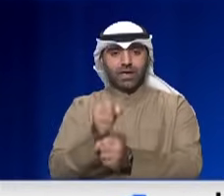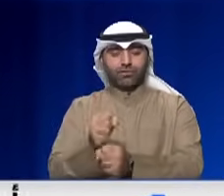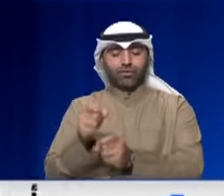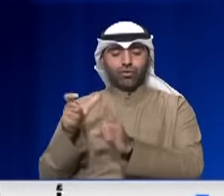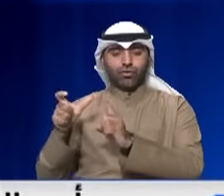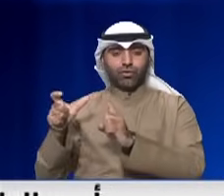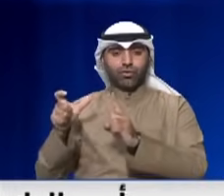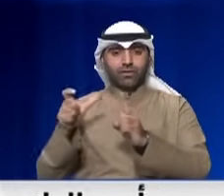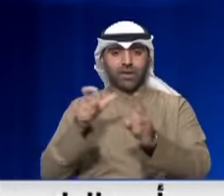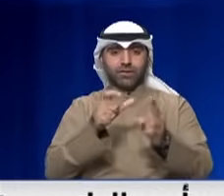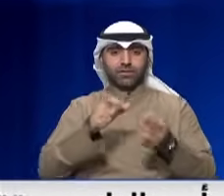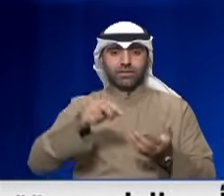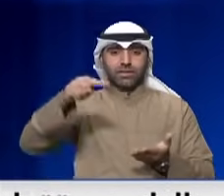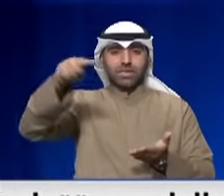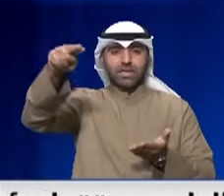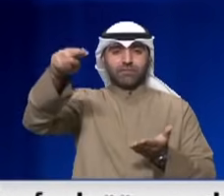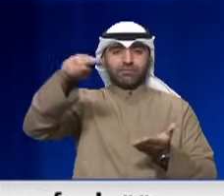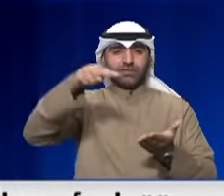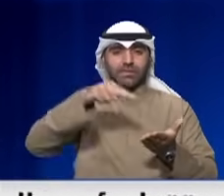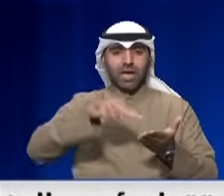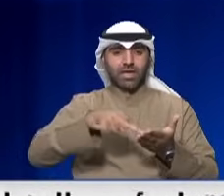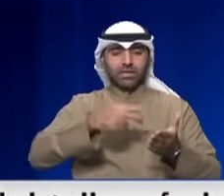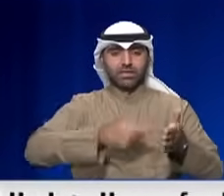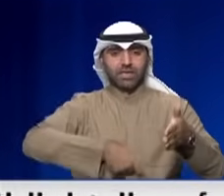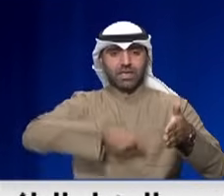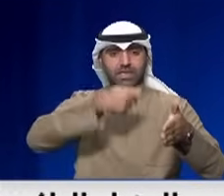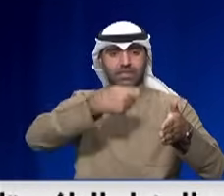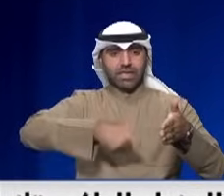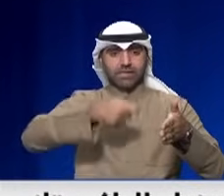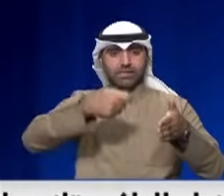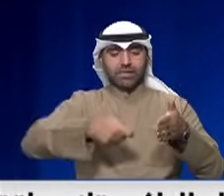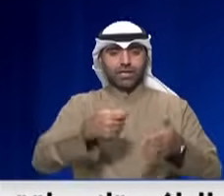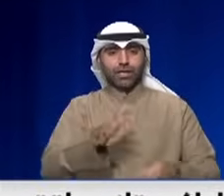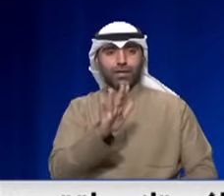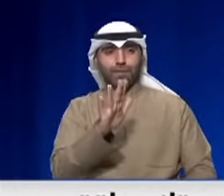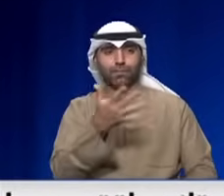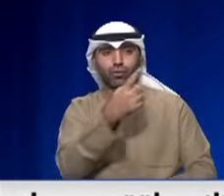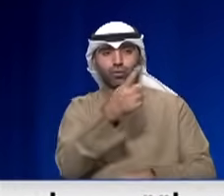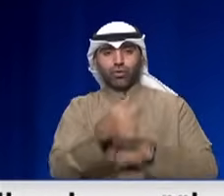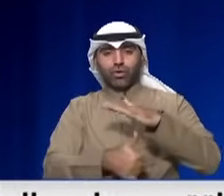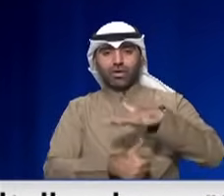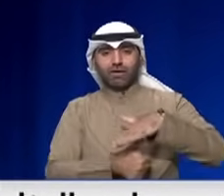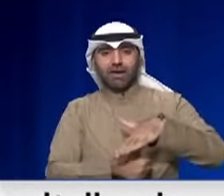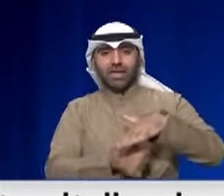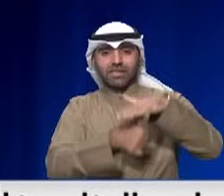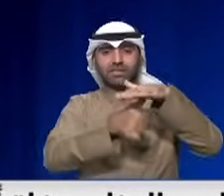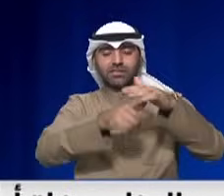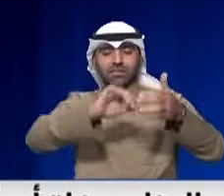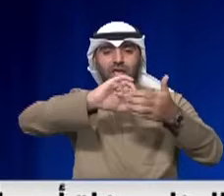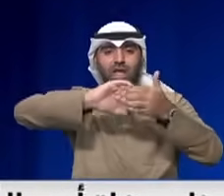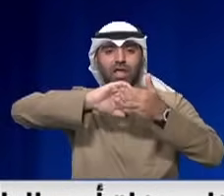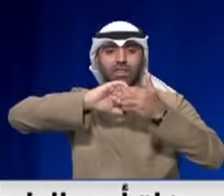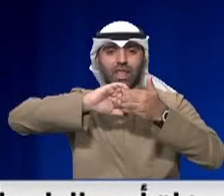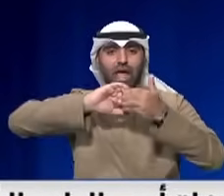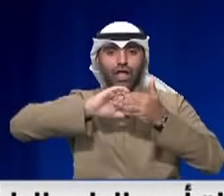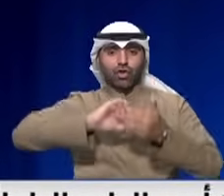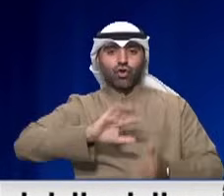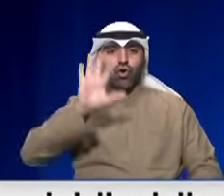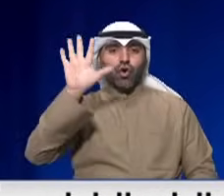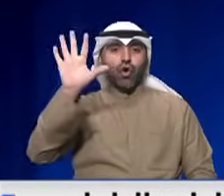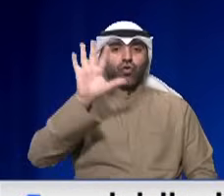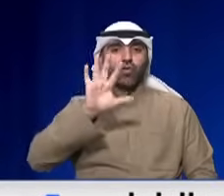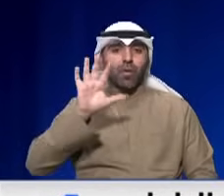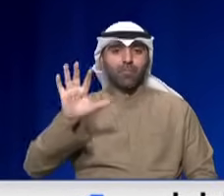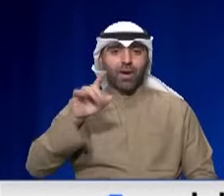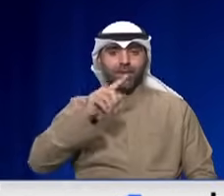رساله تعزيه من معالي شارل ميشيل رئيس الاتحاد الاوروبي عبر فيها نيابه عن المجلس الاوروبي عن خالص التعازي